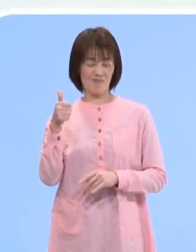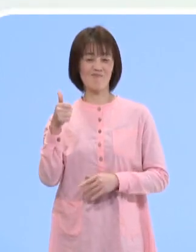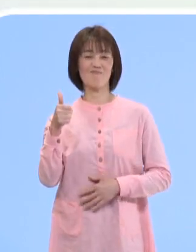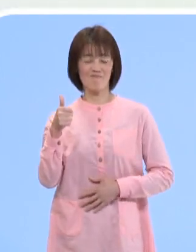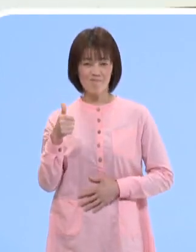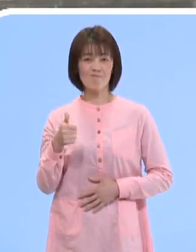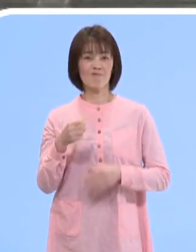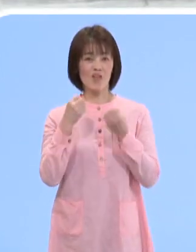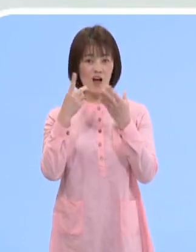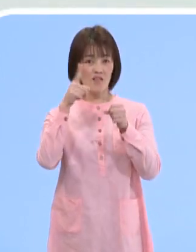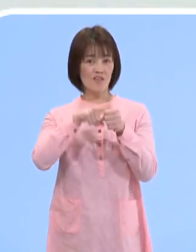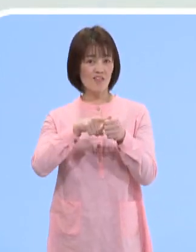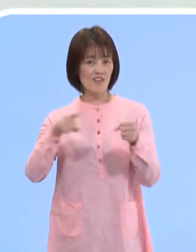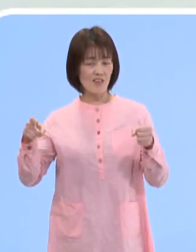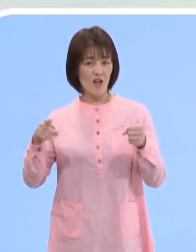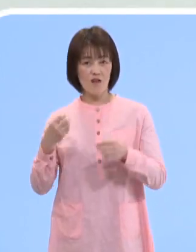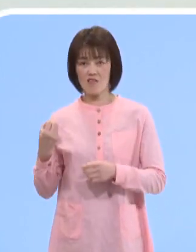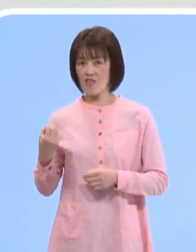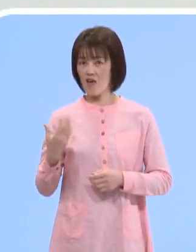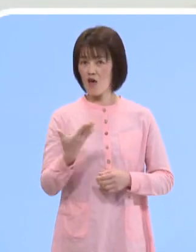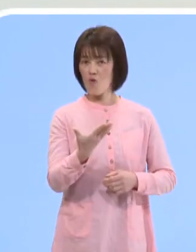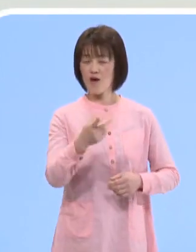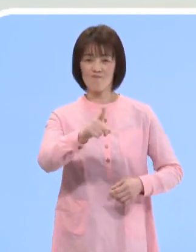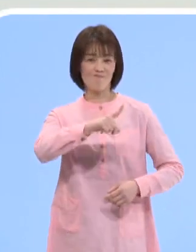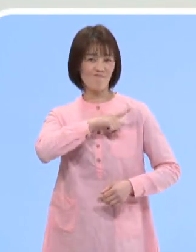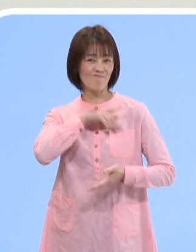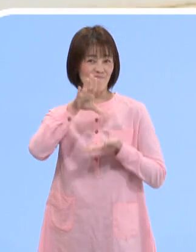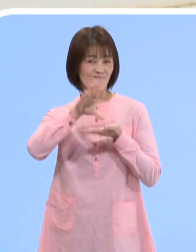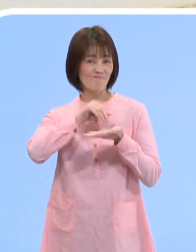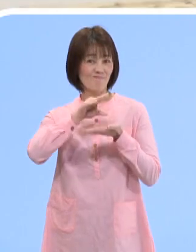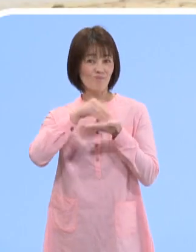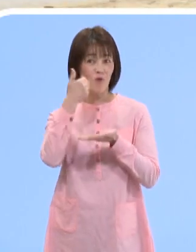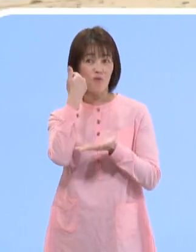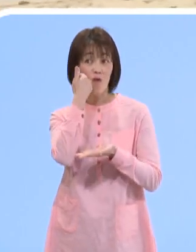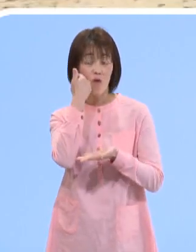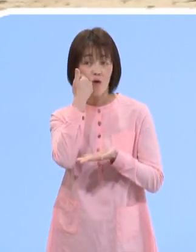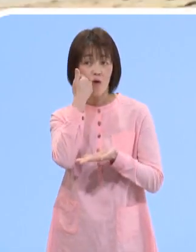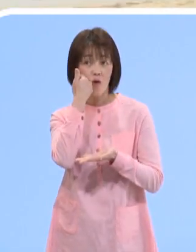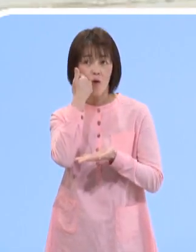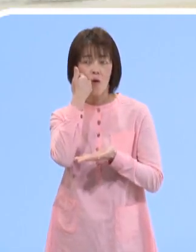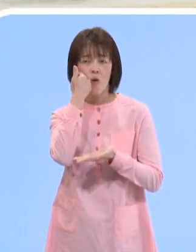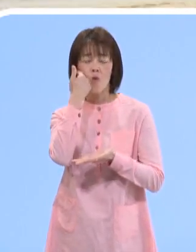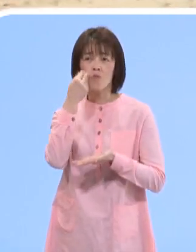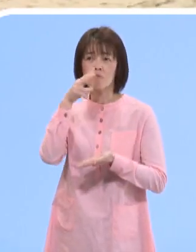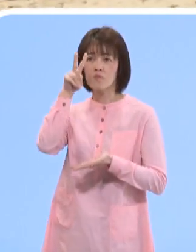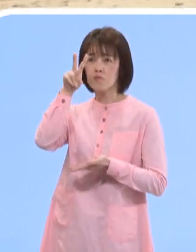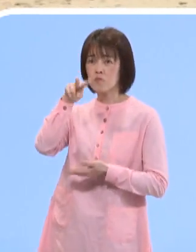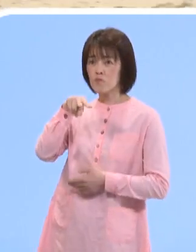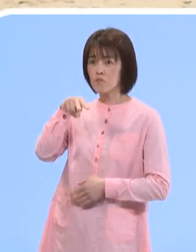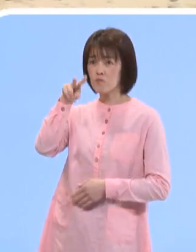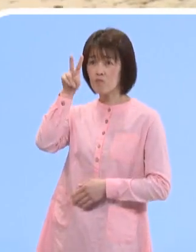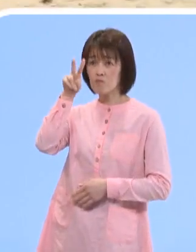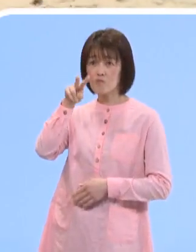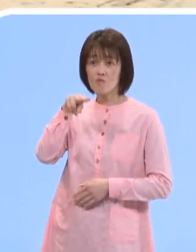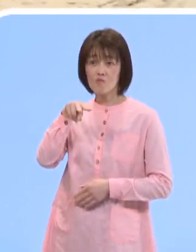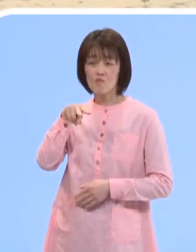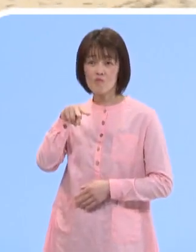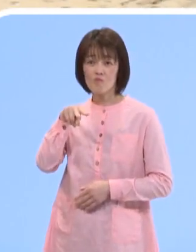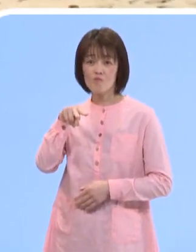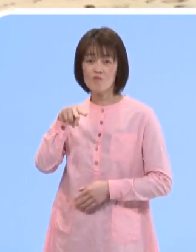そして令和の時代に突入した最初のリポーター。ん？この後ろ姿は？